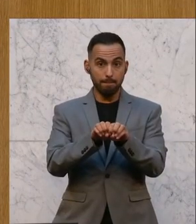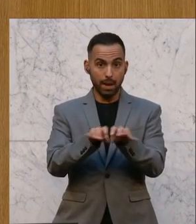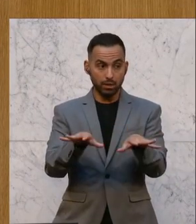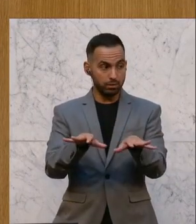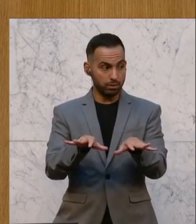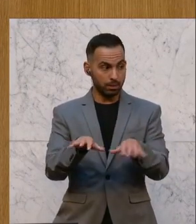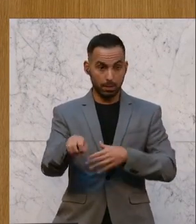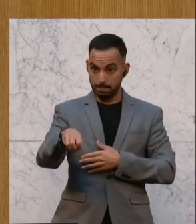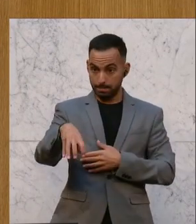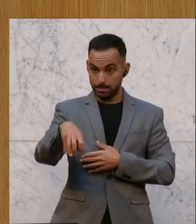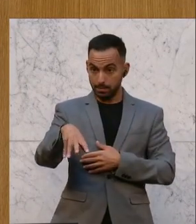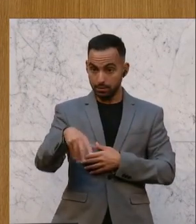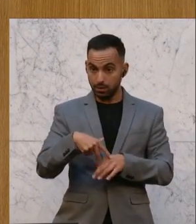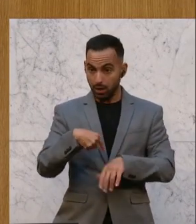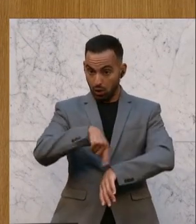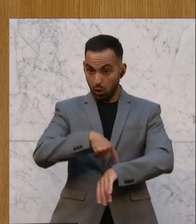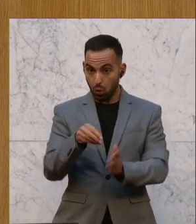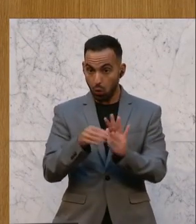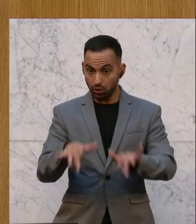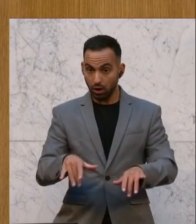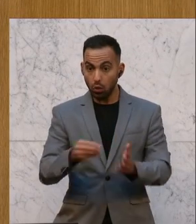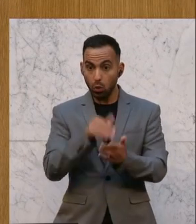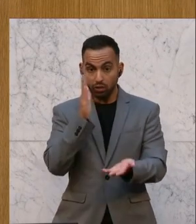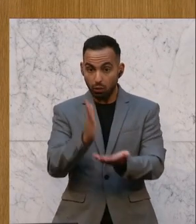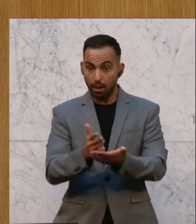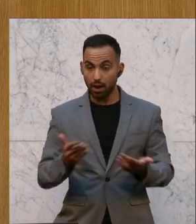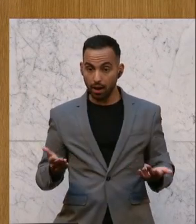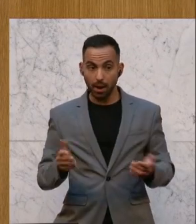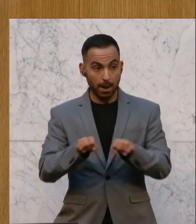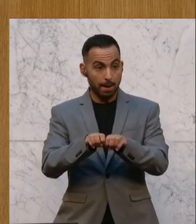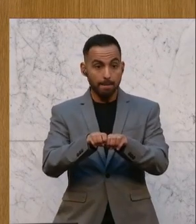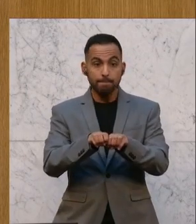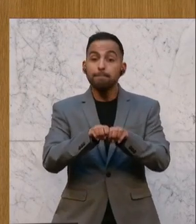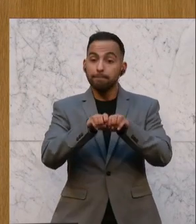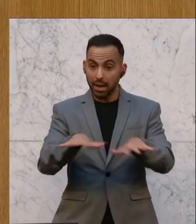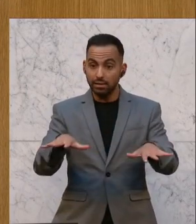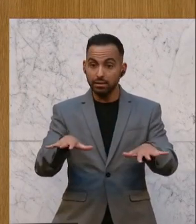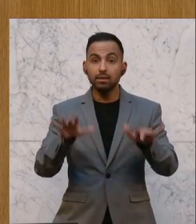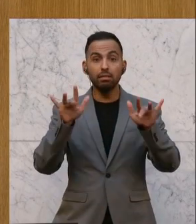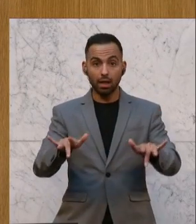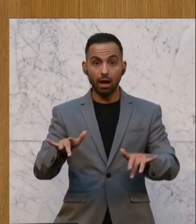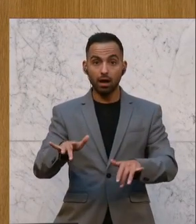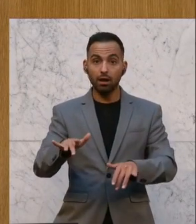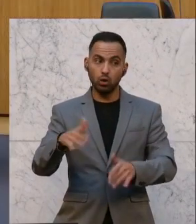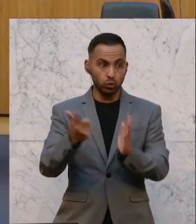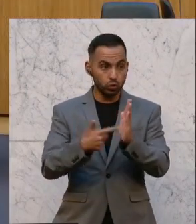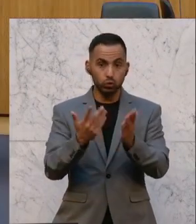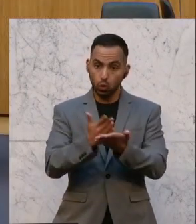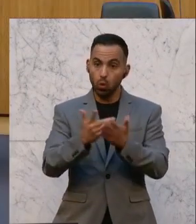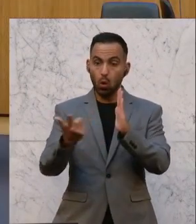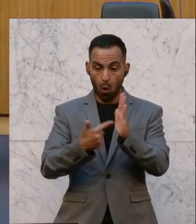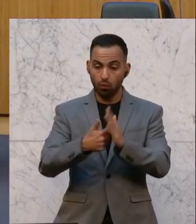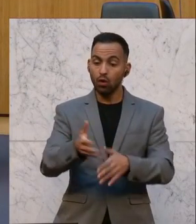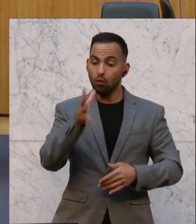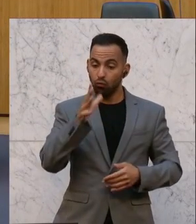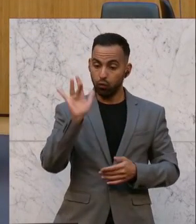ja, ich habe scheinbar noch welches, tut mir leid, also noch ist sie nicht vorbei. Die Medien haben Ihnen und zum wiederholten Male, Herr Bildungsminister, ein nicht genügend